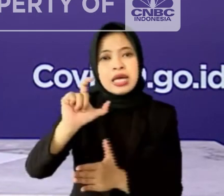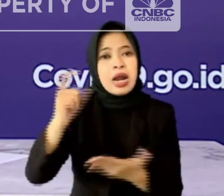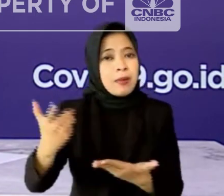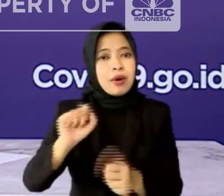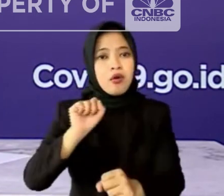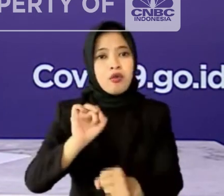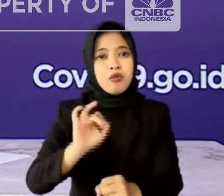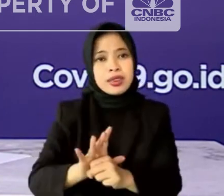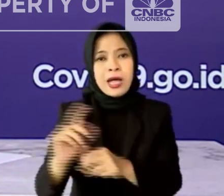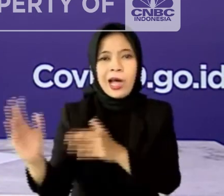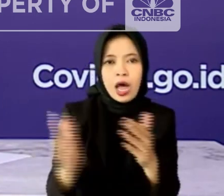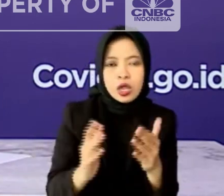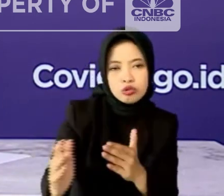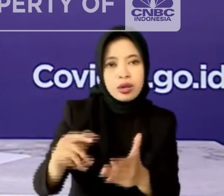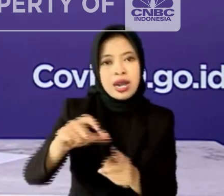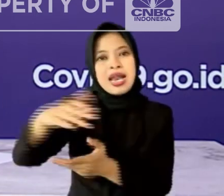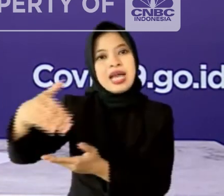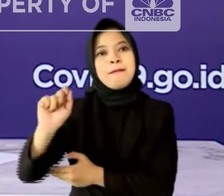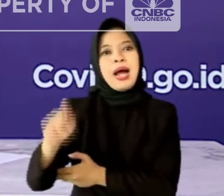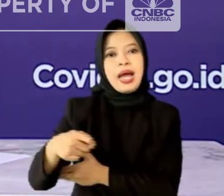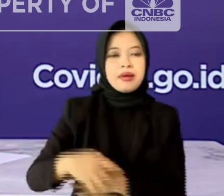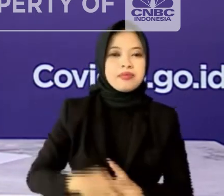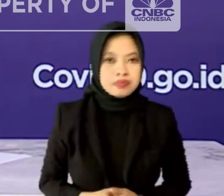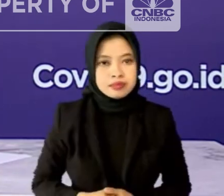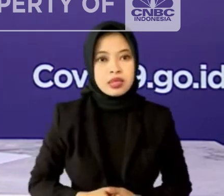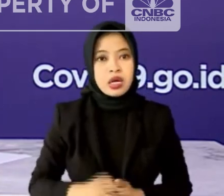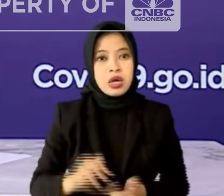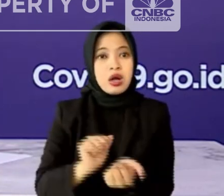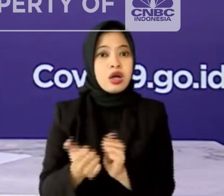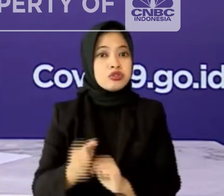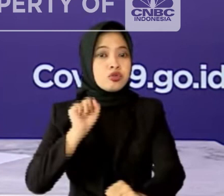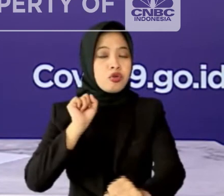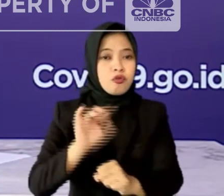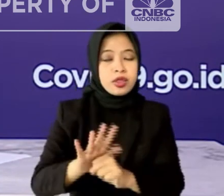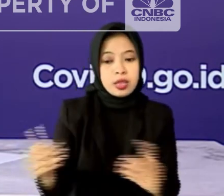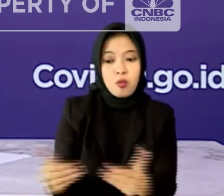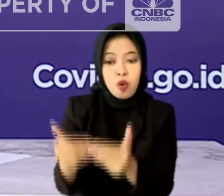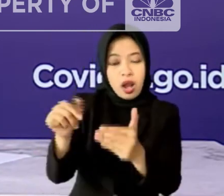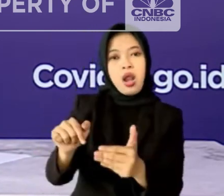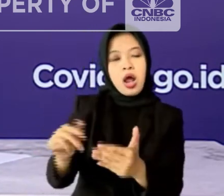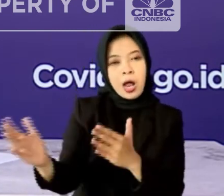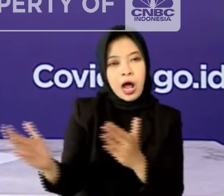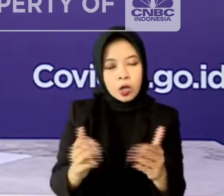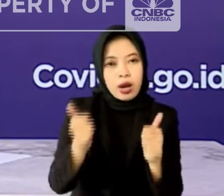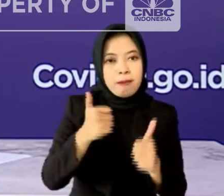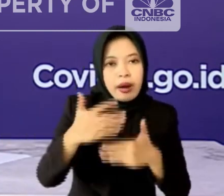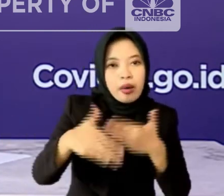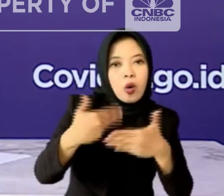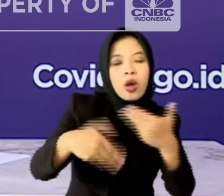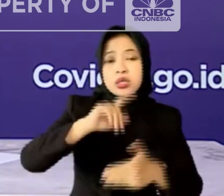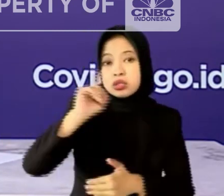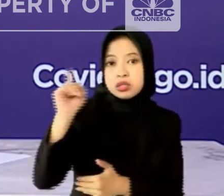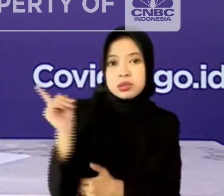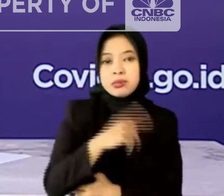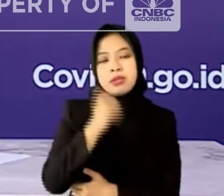menangani coffee 19 dengan demikian kasus coffee 19 yang muncul dapat ditangani dengan lebih baik